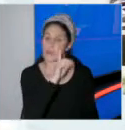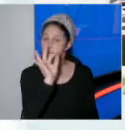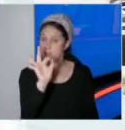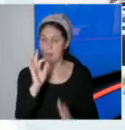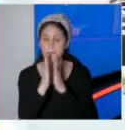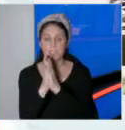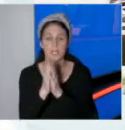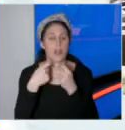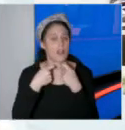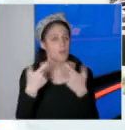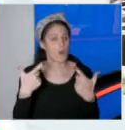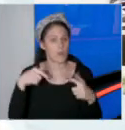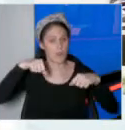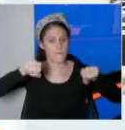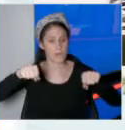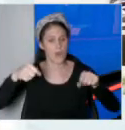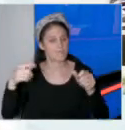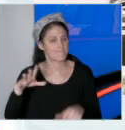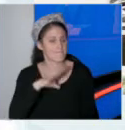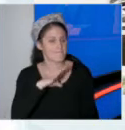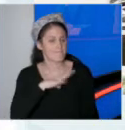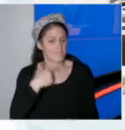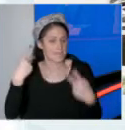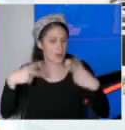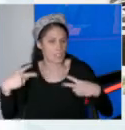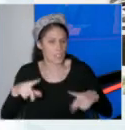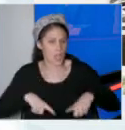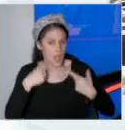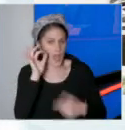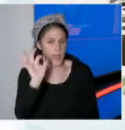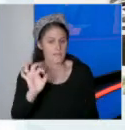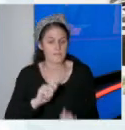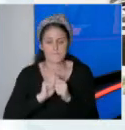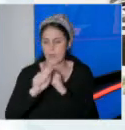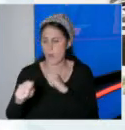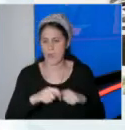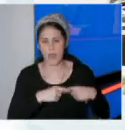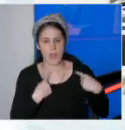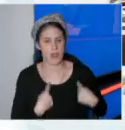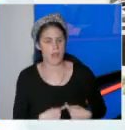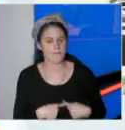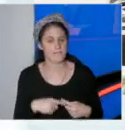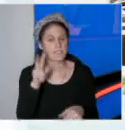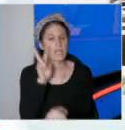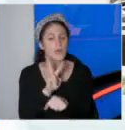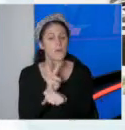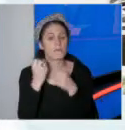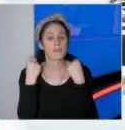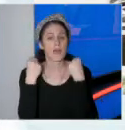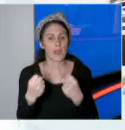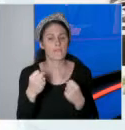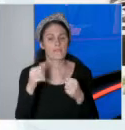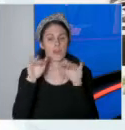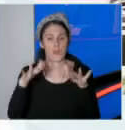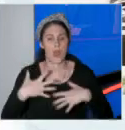ממנו למכור את האופנוע שלו כי הוא מסוכן והיא חוששת לחייו. קורע לב. זהירות בדרכים, איחולי החלמה